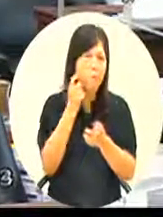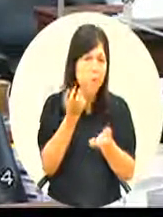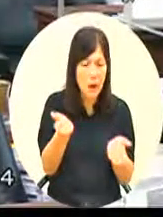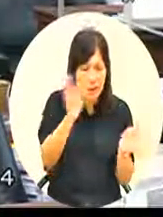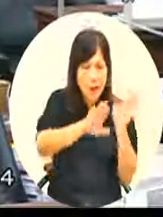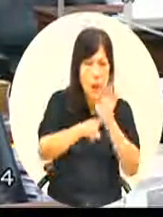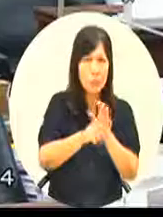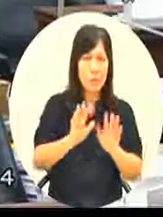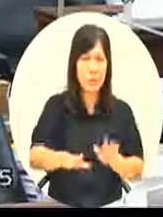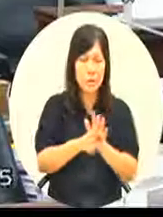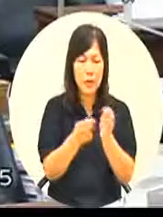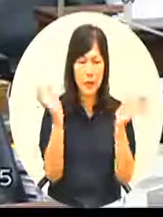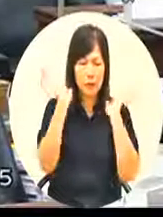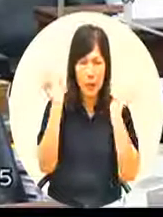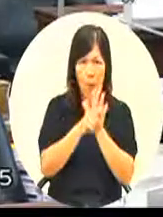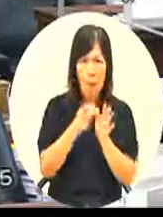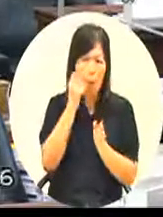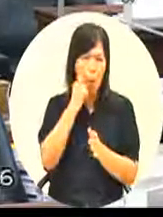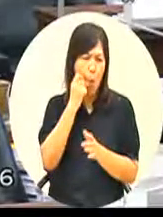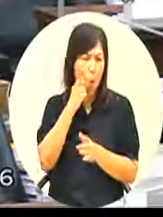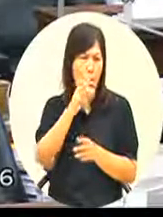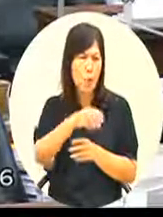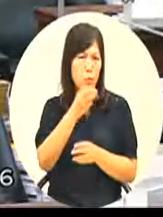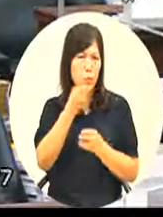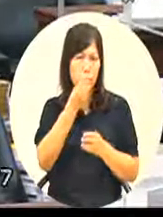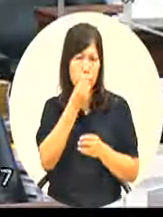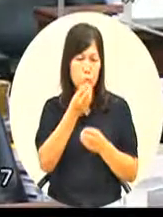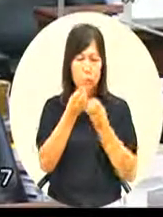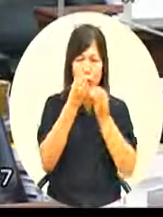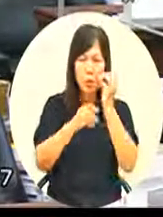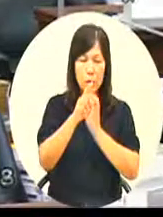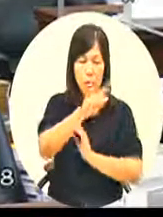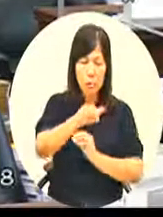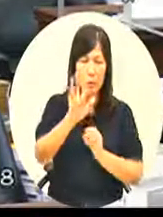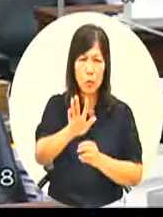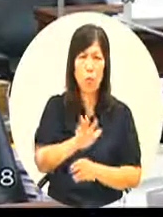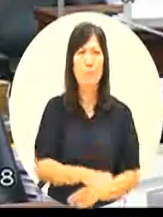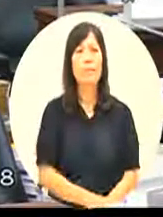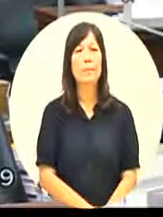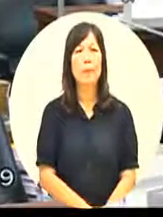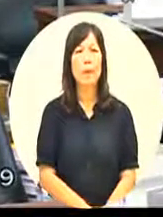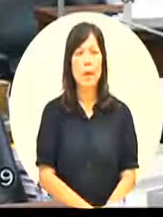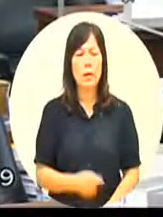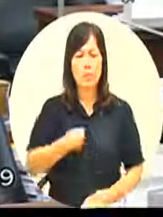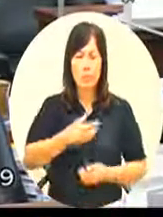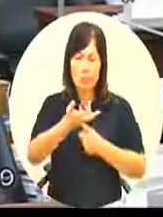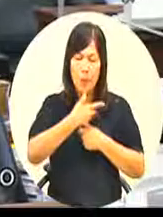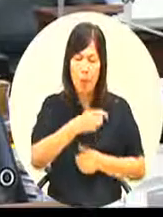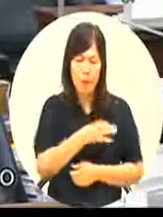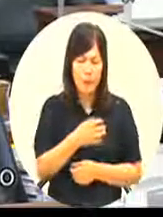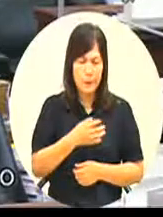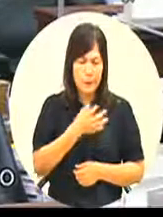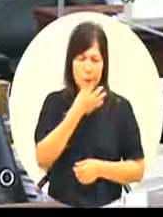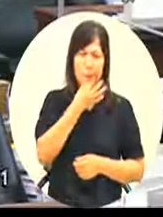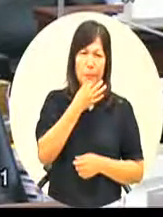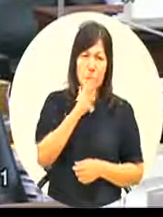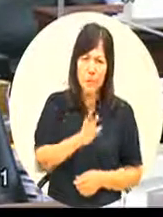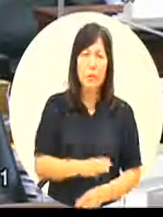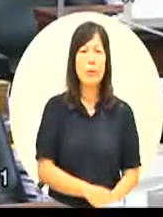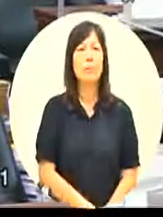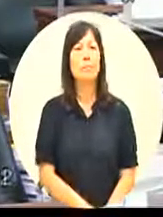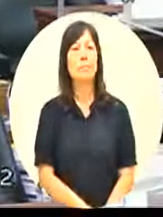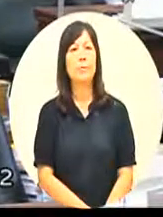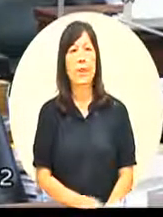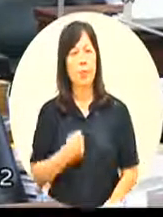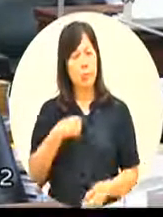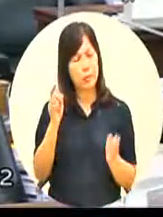在小朋友最喜欢吃的零食的样貌，这让我很担心、欸、因为我